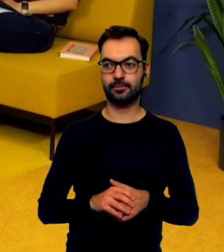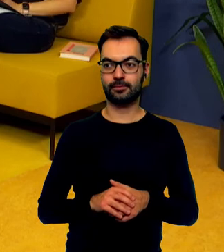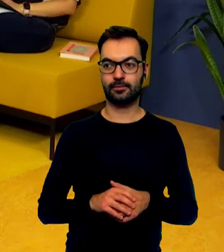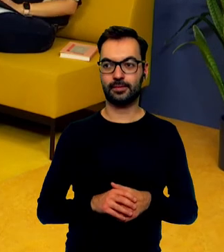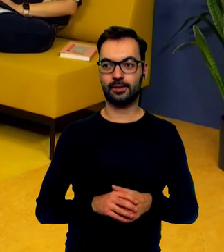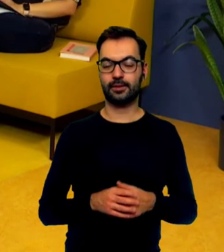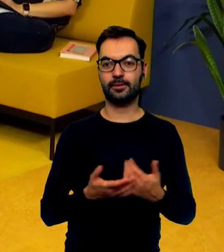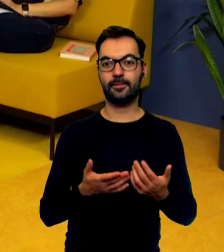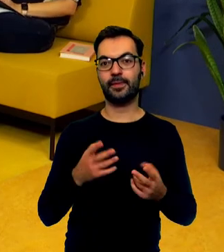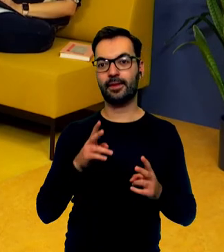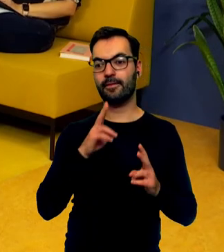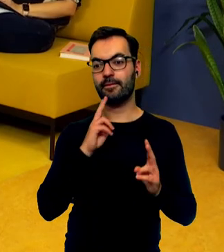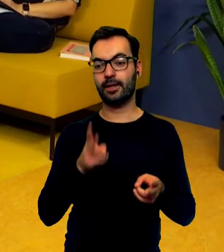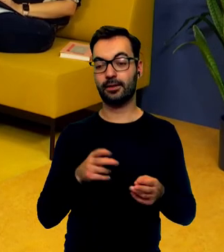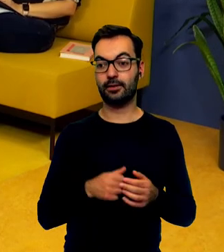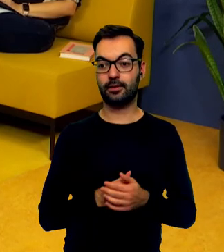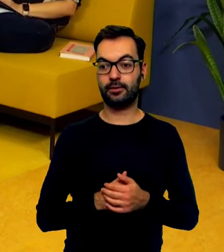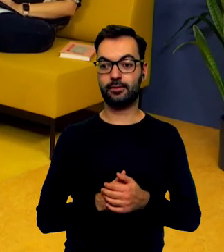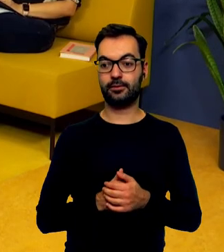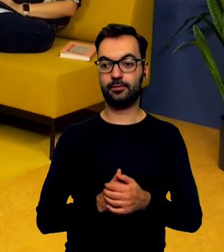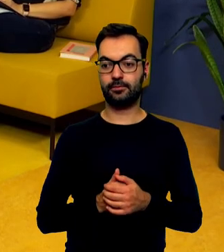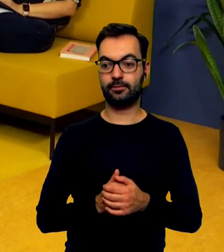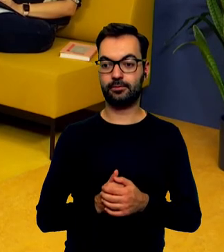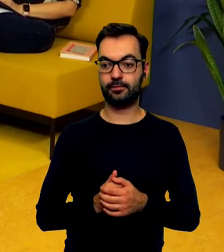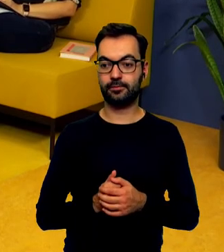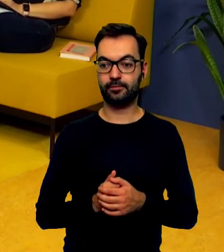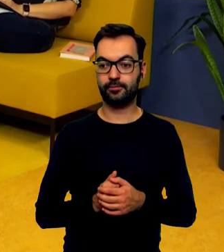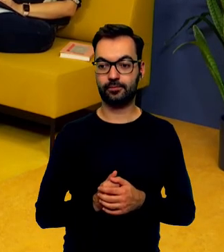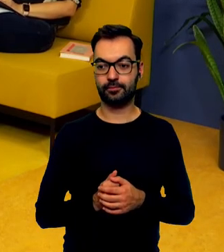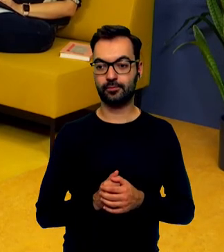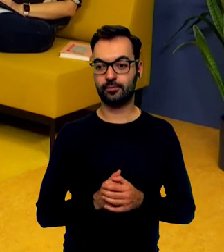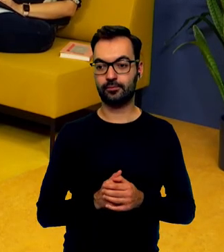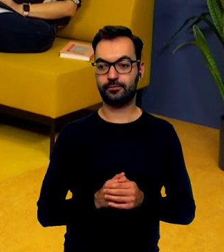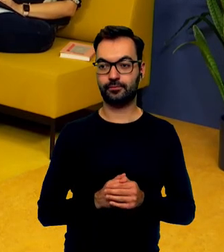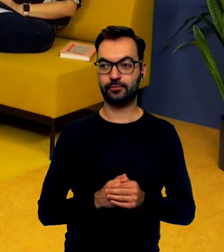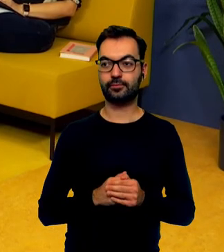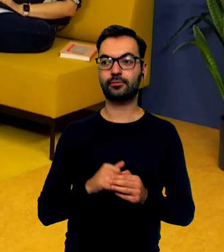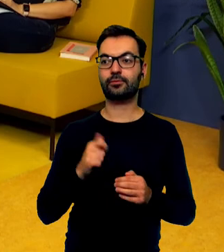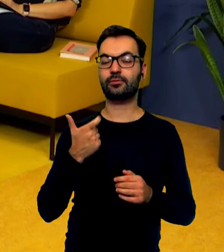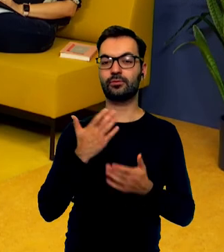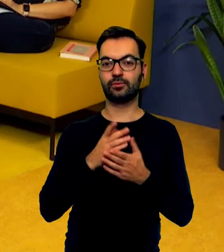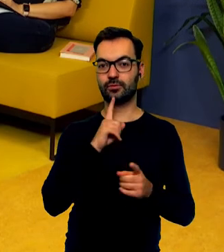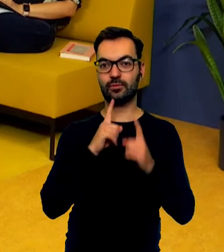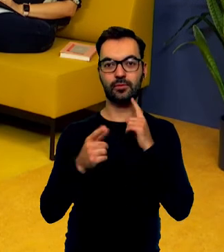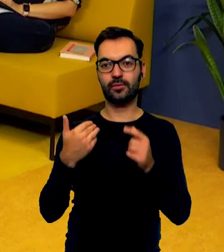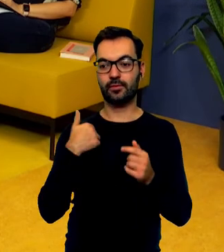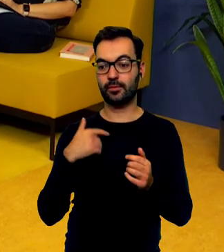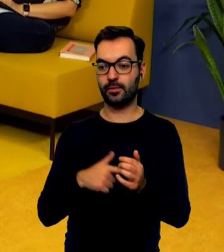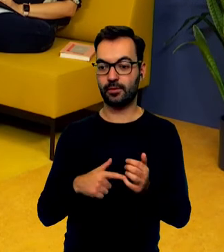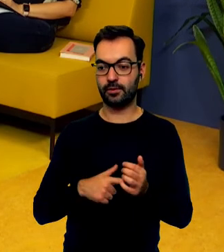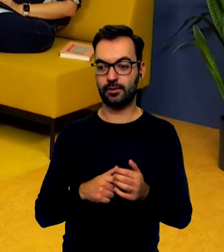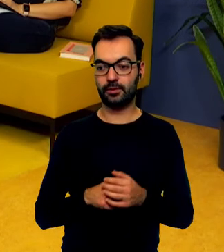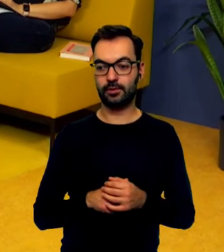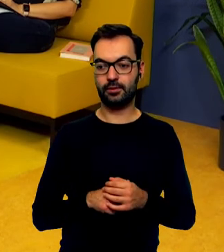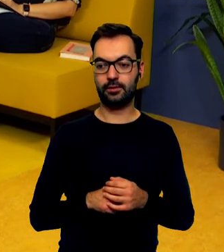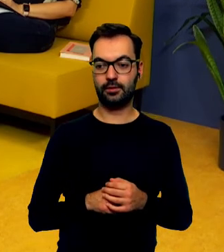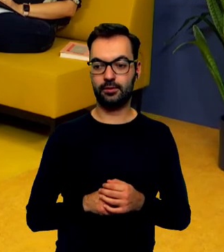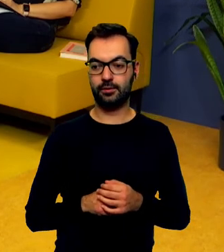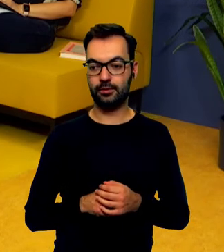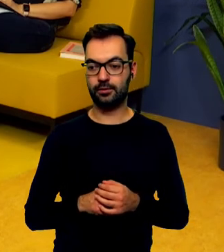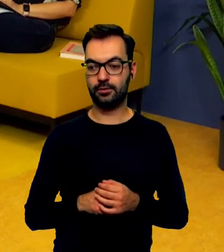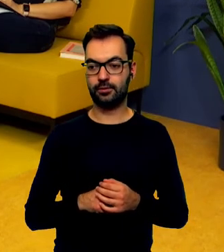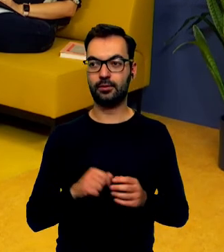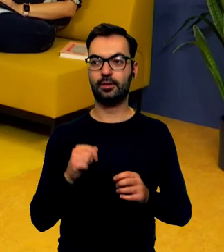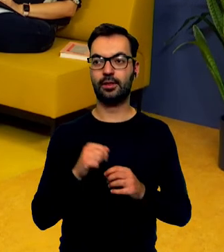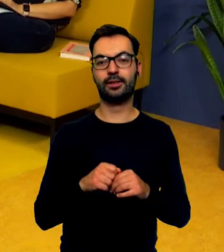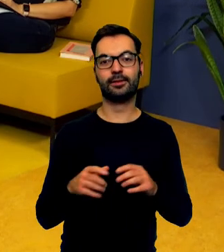W każdym razie rzeczywiście to, o czym tutaj mówiliśmy, to znaczy to, że to się wiąże między